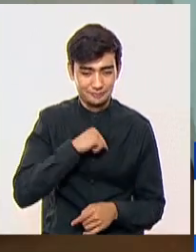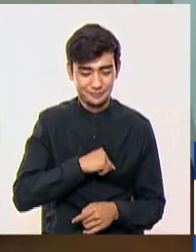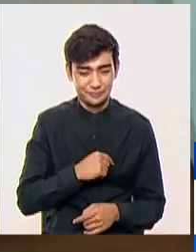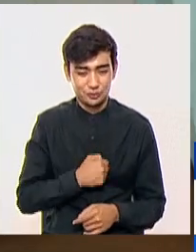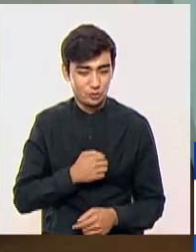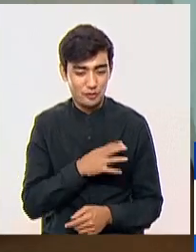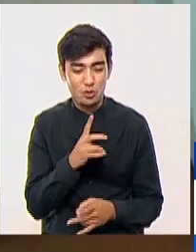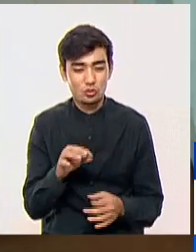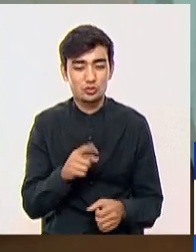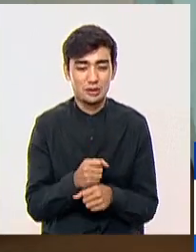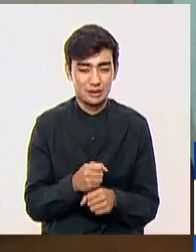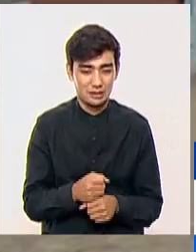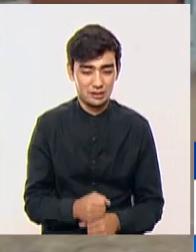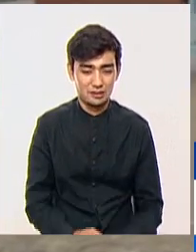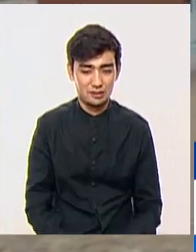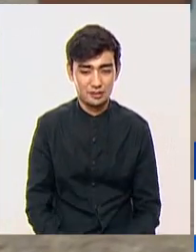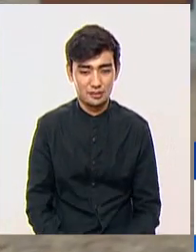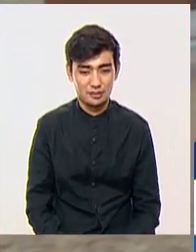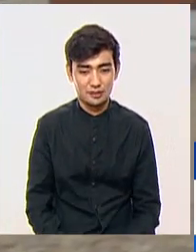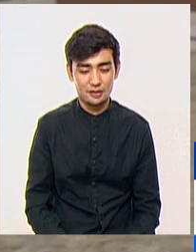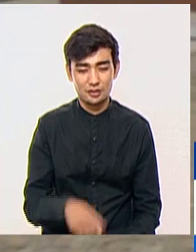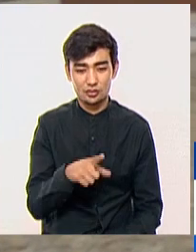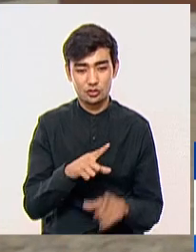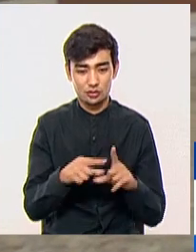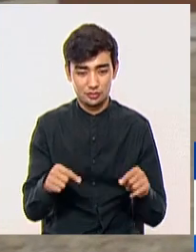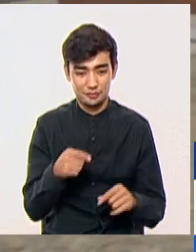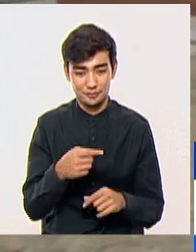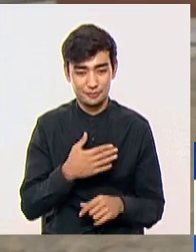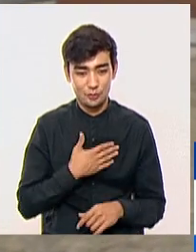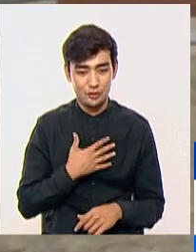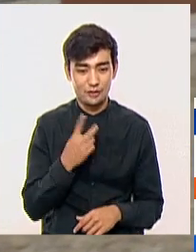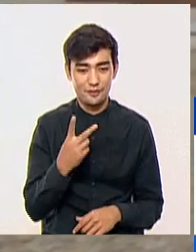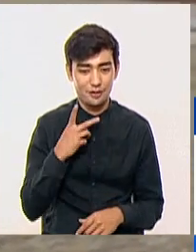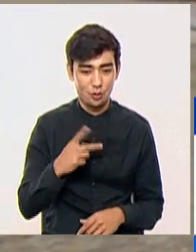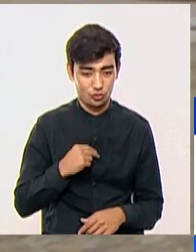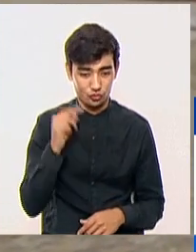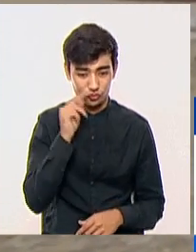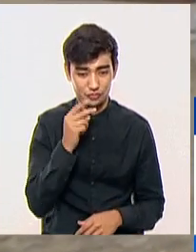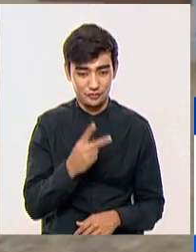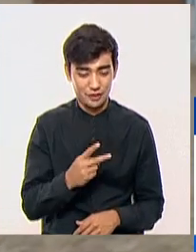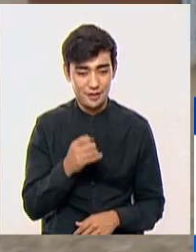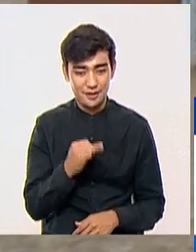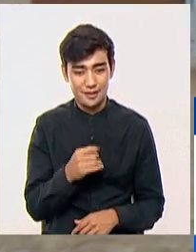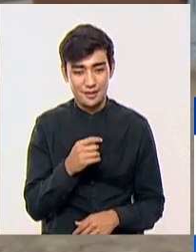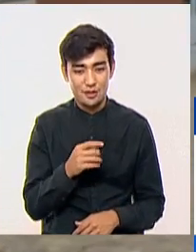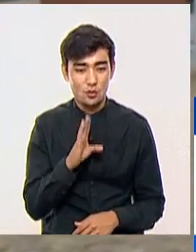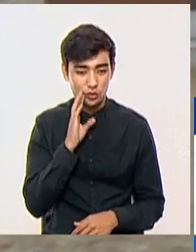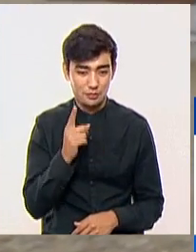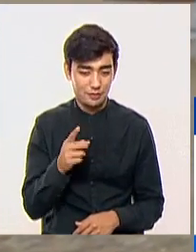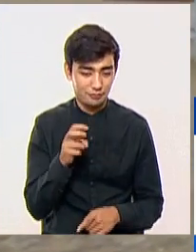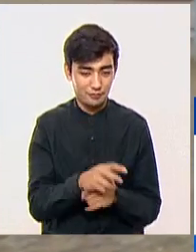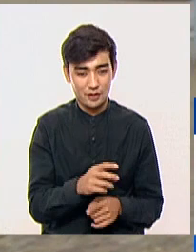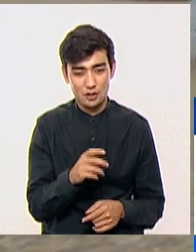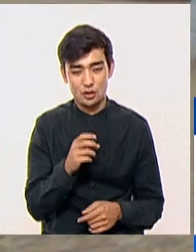бірақ қолдан келер шара жоқ дейді. Осы мектептен мен екі қызым оқиды. Олар біреу тартың келеді, біреу түстің кейін